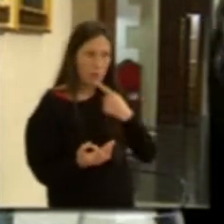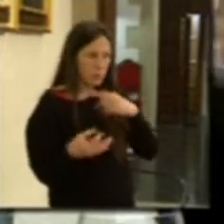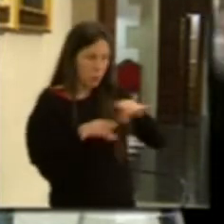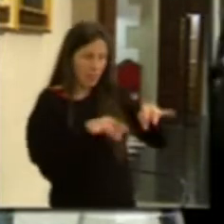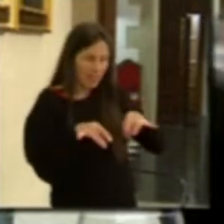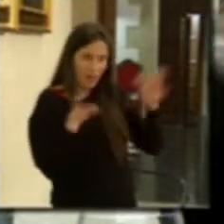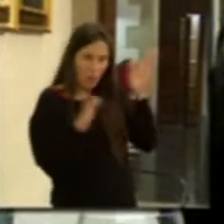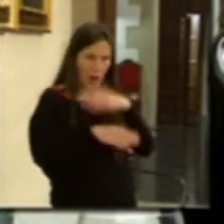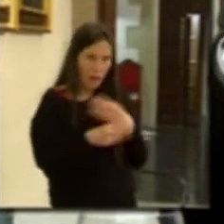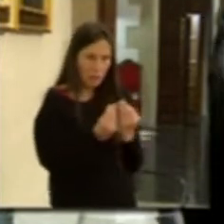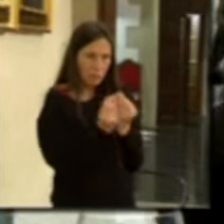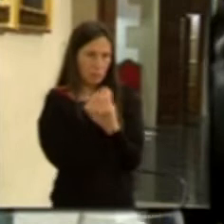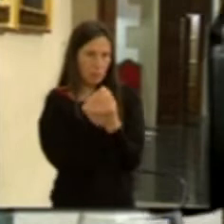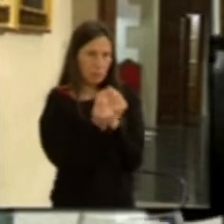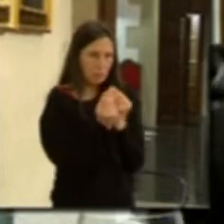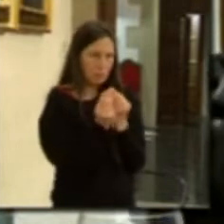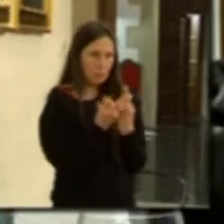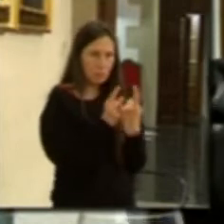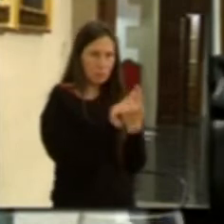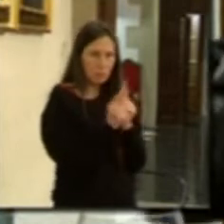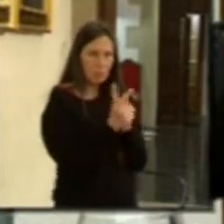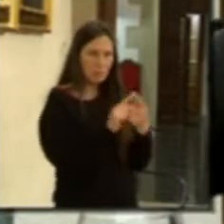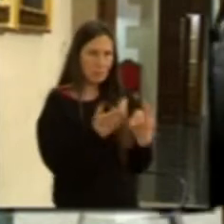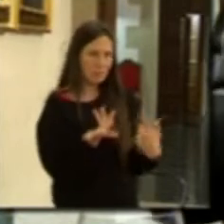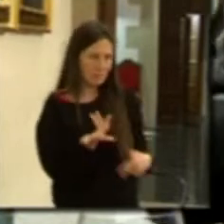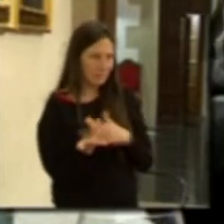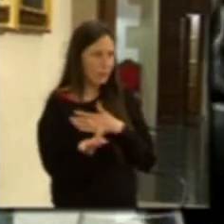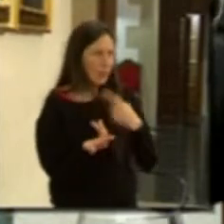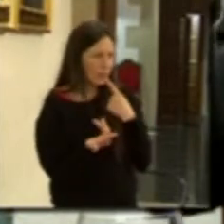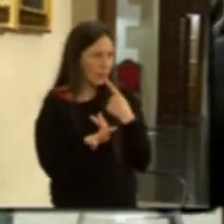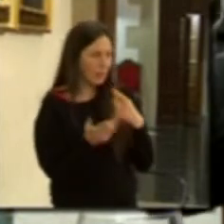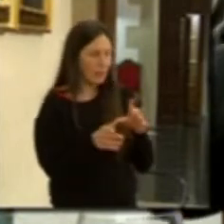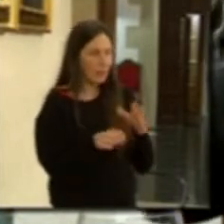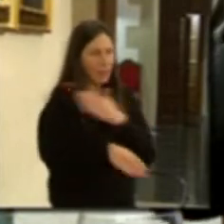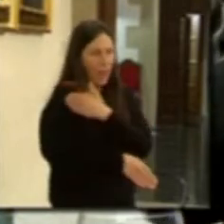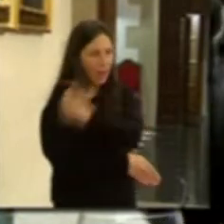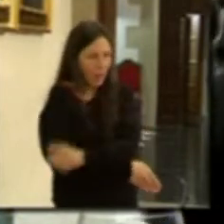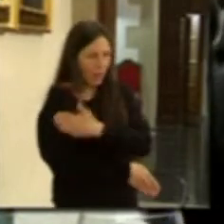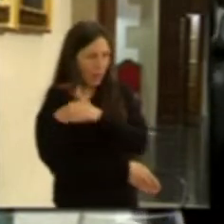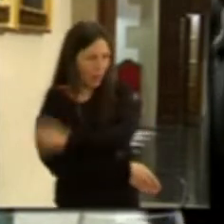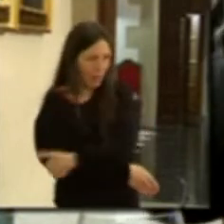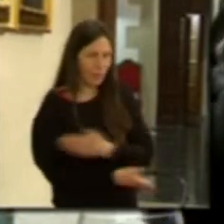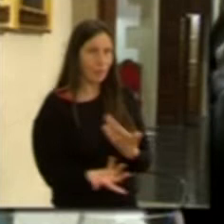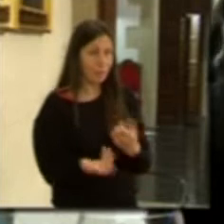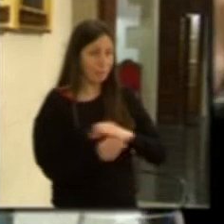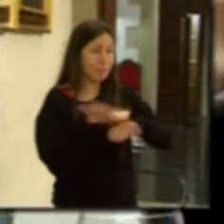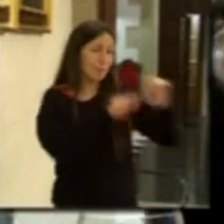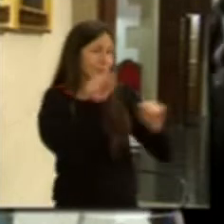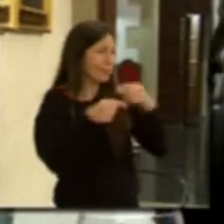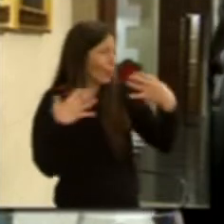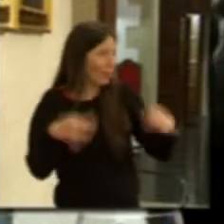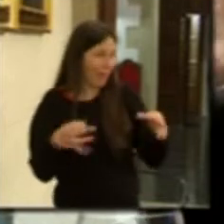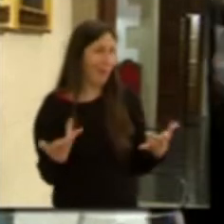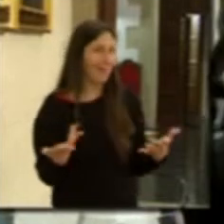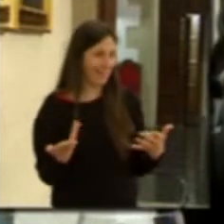és que estem tots molt junts, és la densitat, és la proximitat. Ara entenem com les pandèmies ens ataquen, perquè estem tots